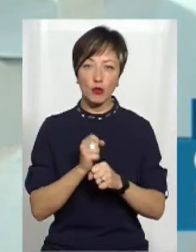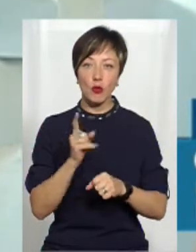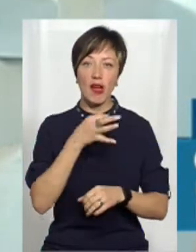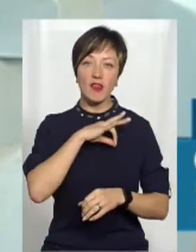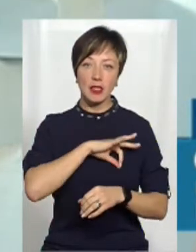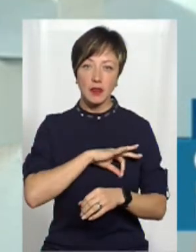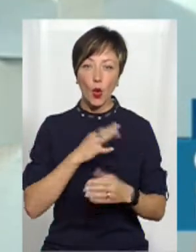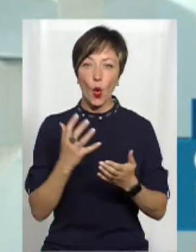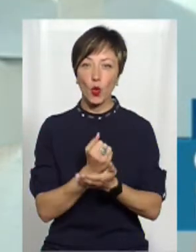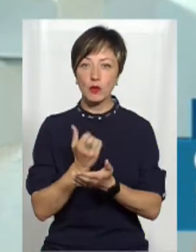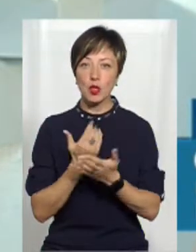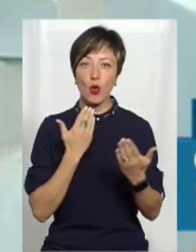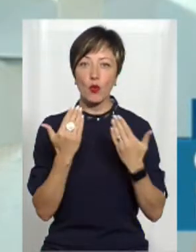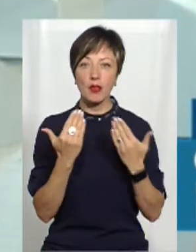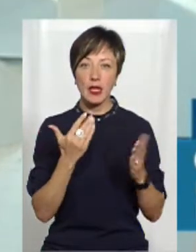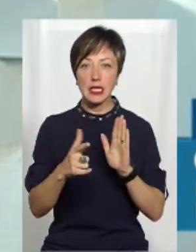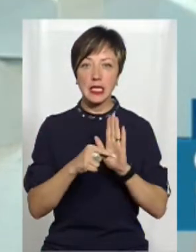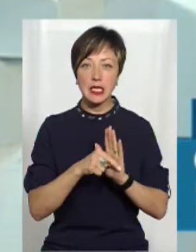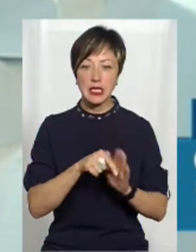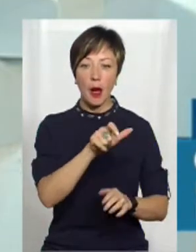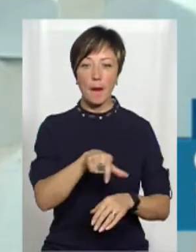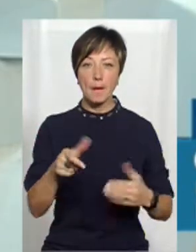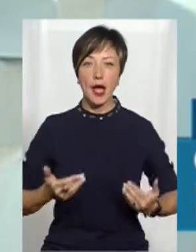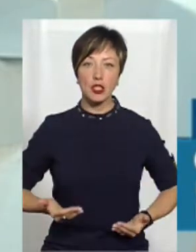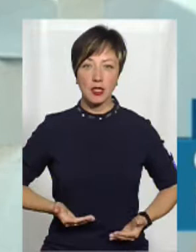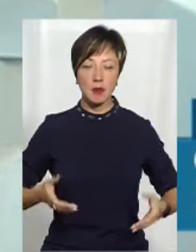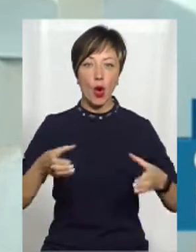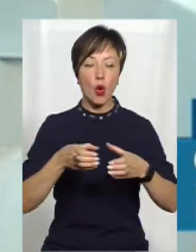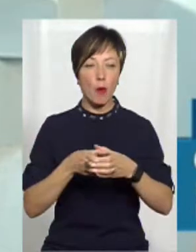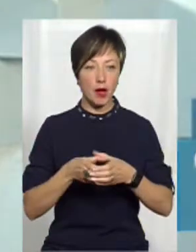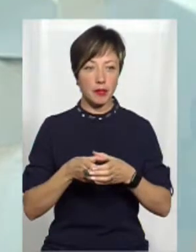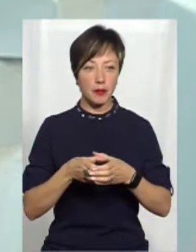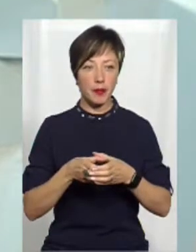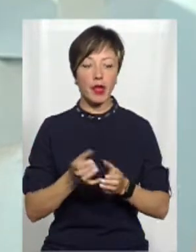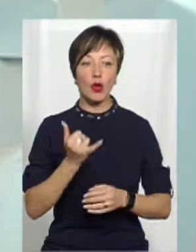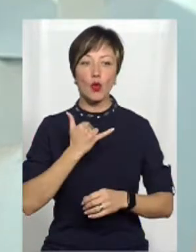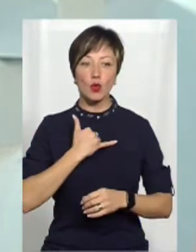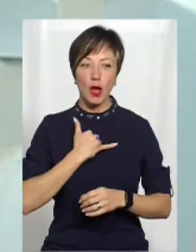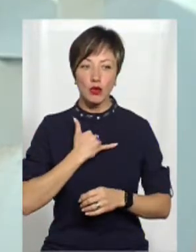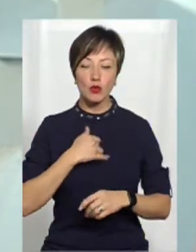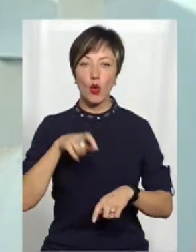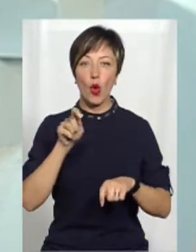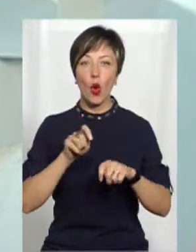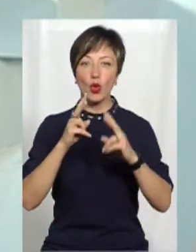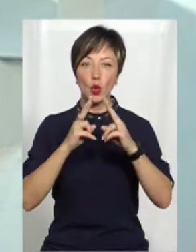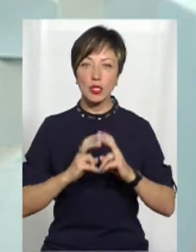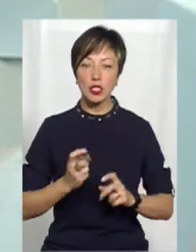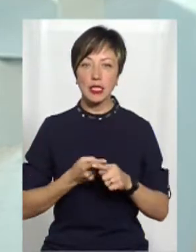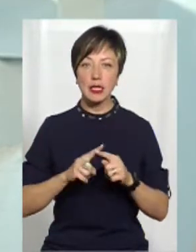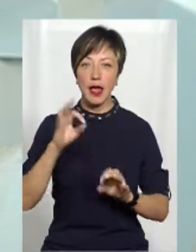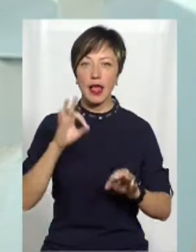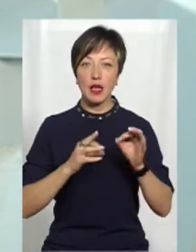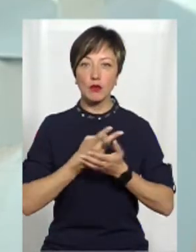ефективно, успішно комунікувати з мешканцями цієї, мешканцями громади. У нашому дослідженні цей